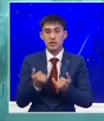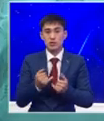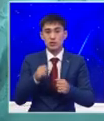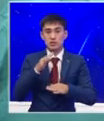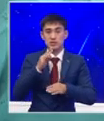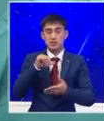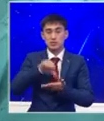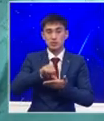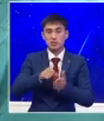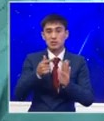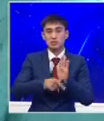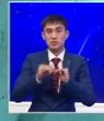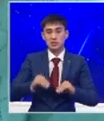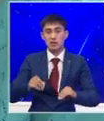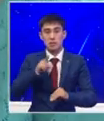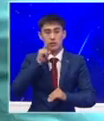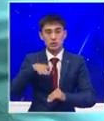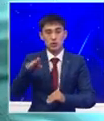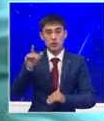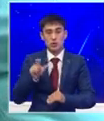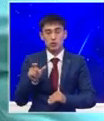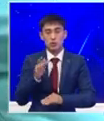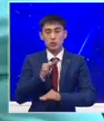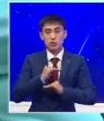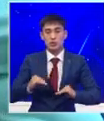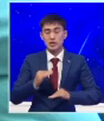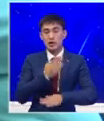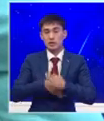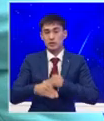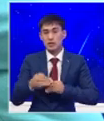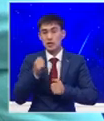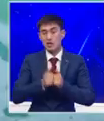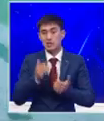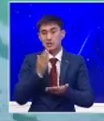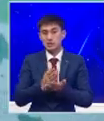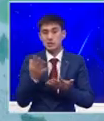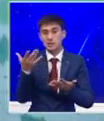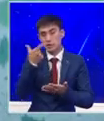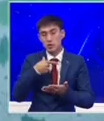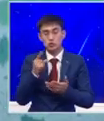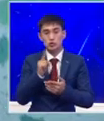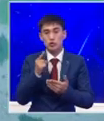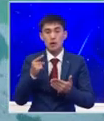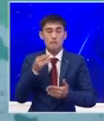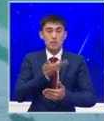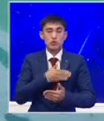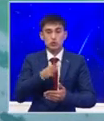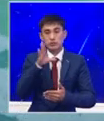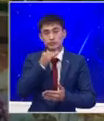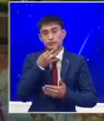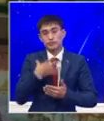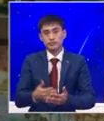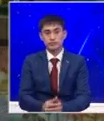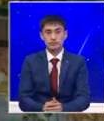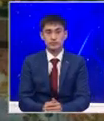занятия посещают 70 детей и молодых людей с ограниченными возможностями. И каждый из них здесь находит для себя что-то по душе.